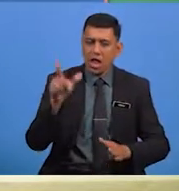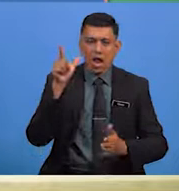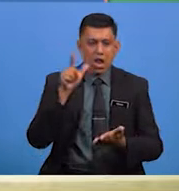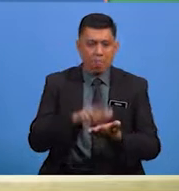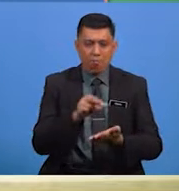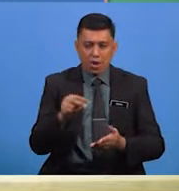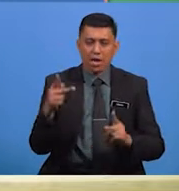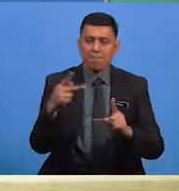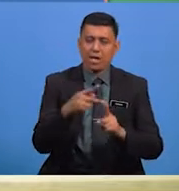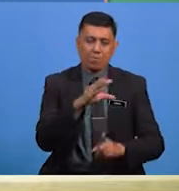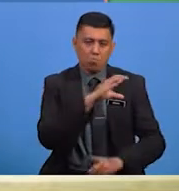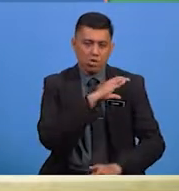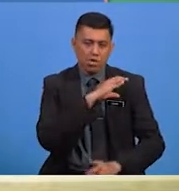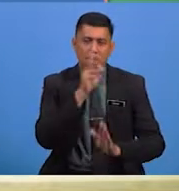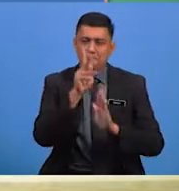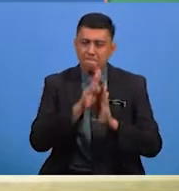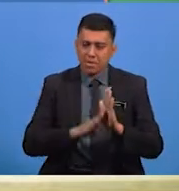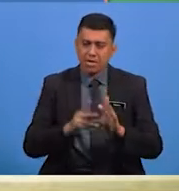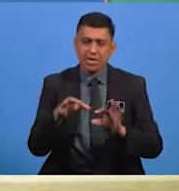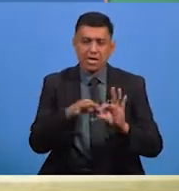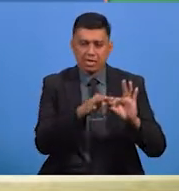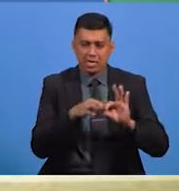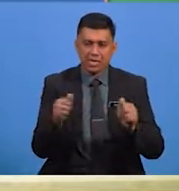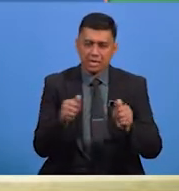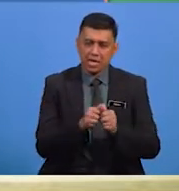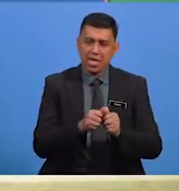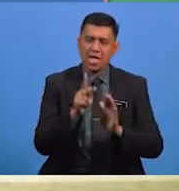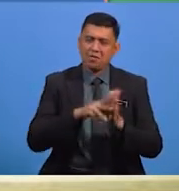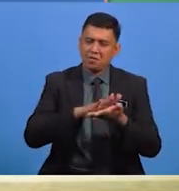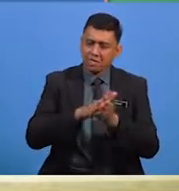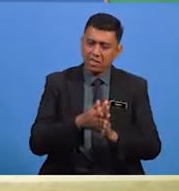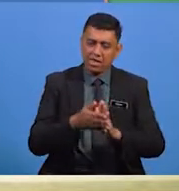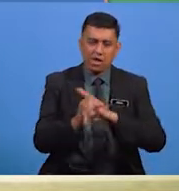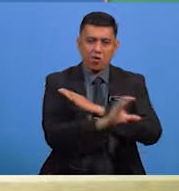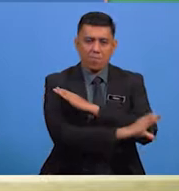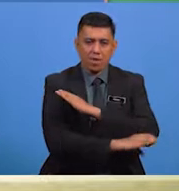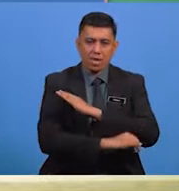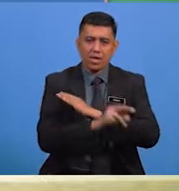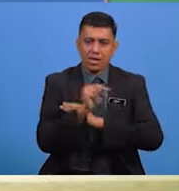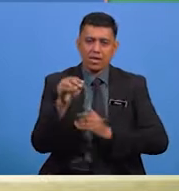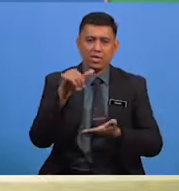laporan kepada polis berkaitan dengan kejadian rompakan itu.